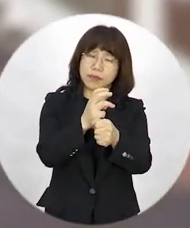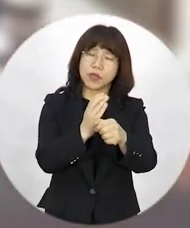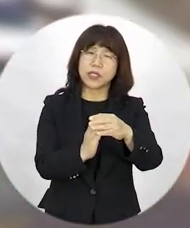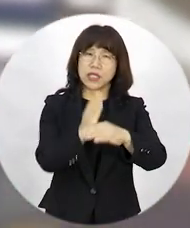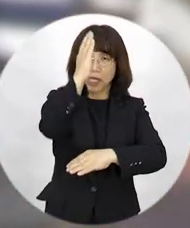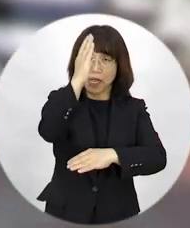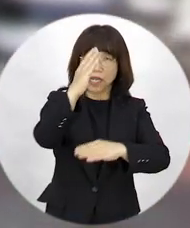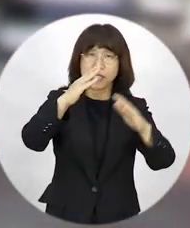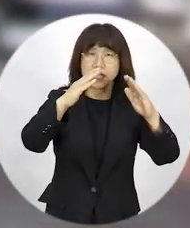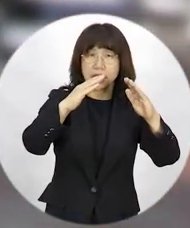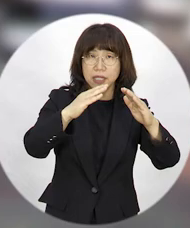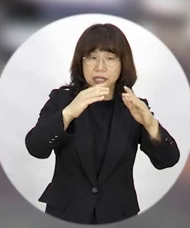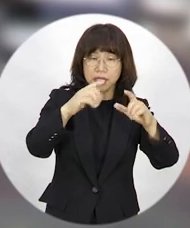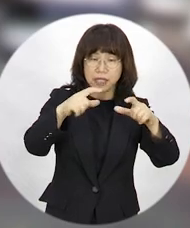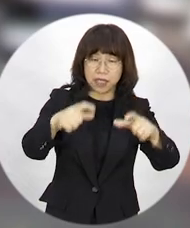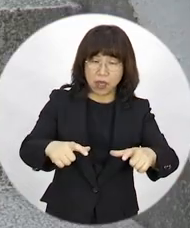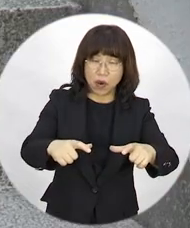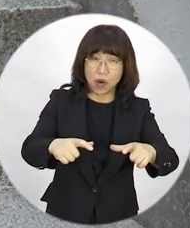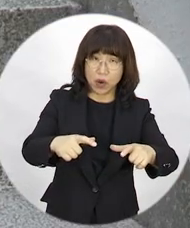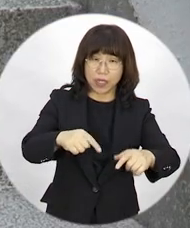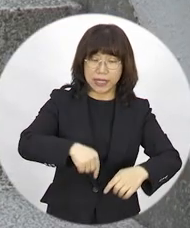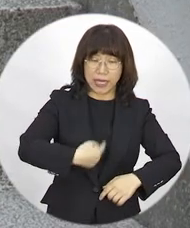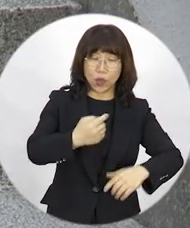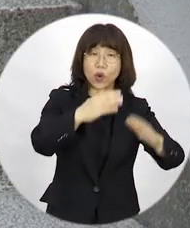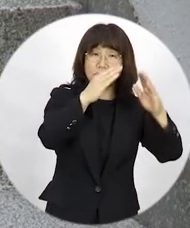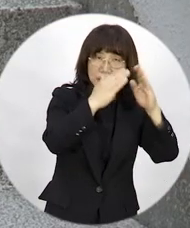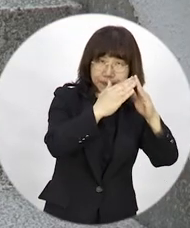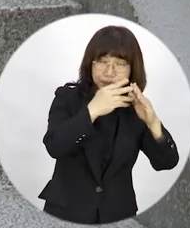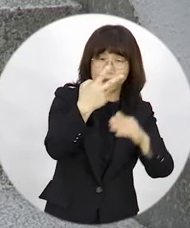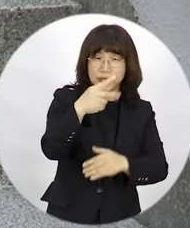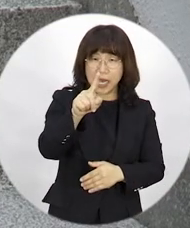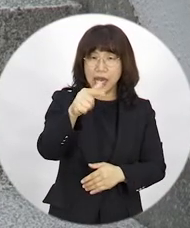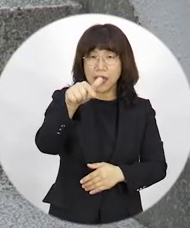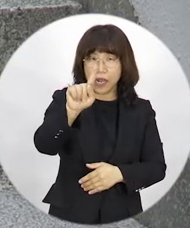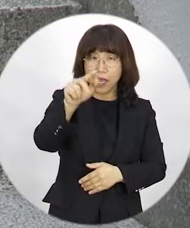승인을 받고 30년이 지난 지역 내 단독주택,